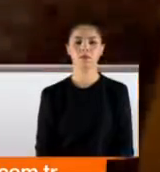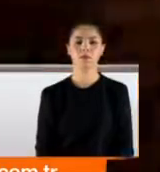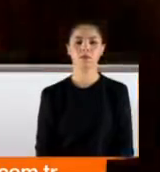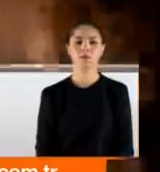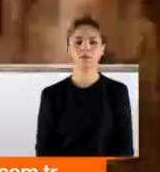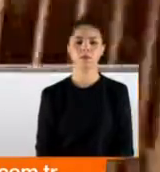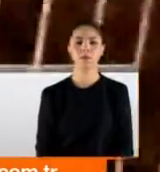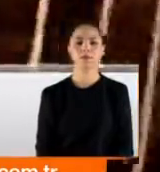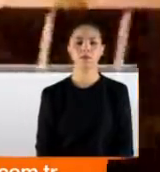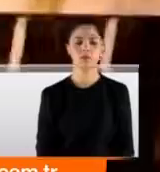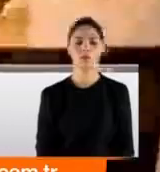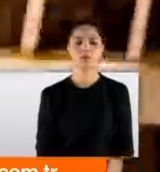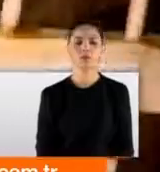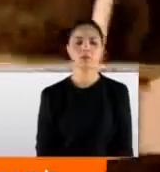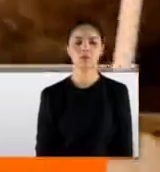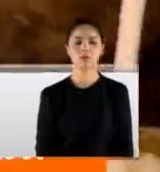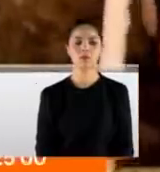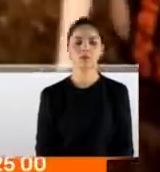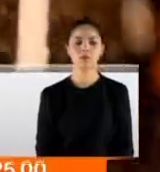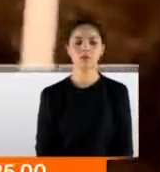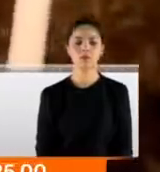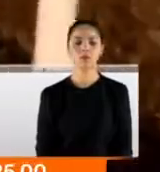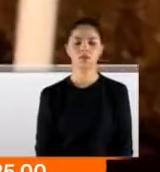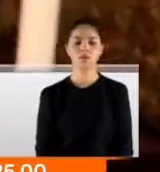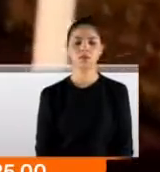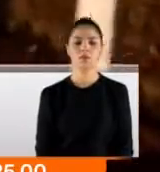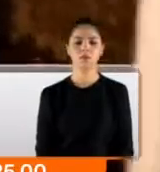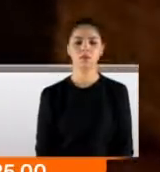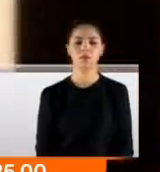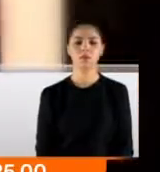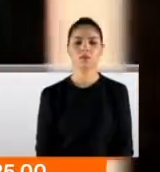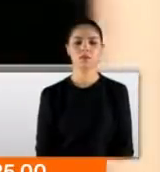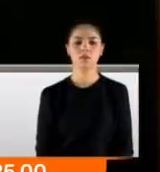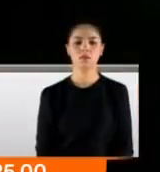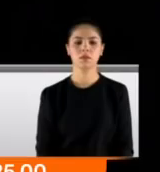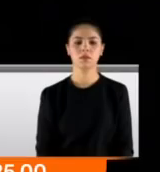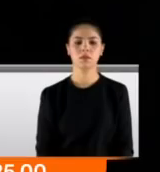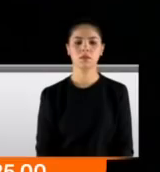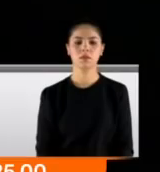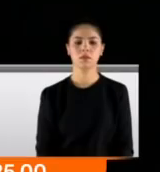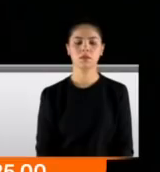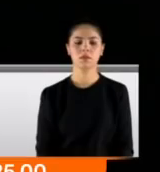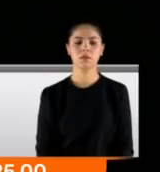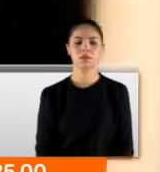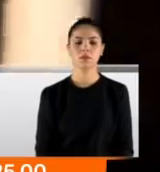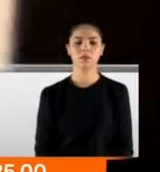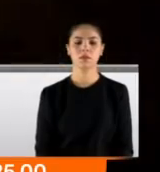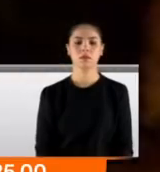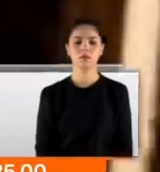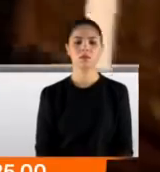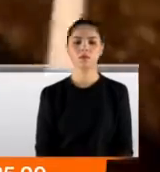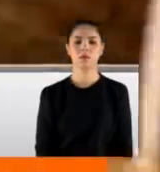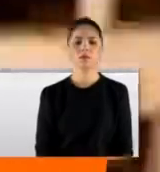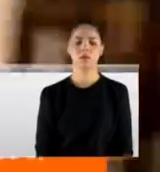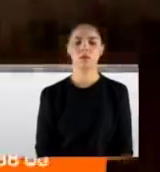Hanımefendi, geceler burası da kapalı artık. Hangi çıkışı denerseniz. Koronavirüsten korkmuyorsunuz, kameradan mı korkuyorsunuz? Ondan önce bir şey